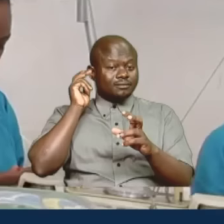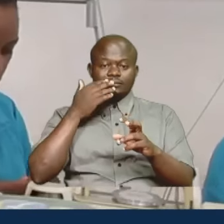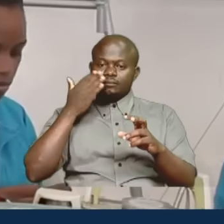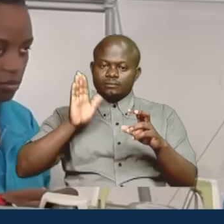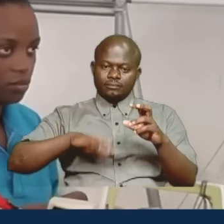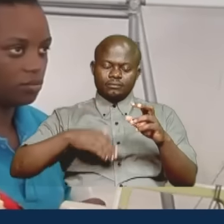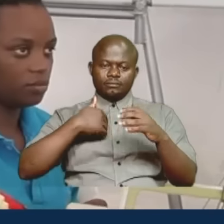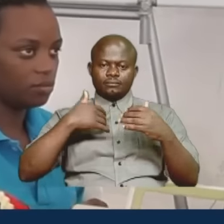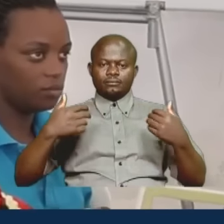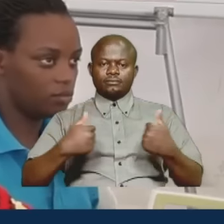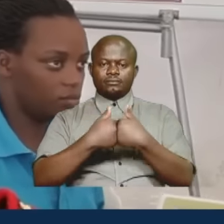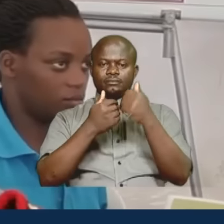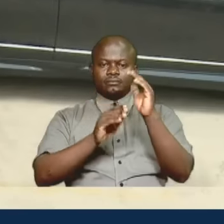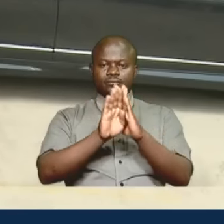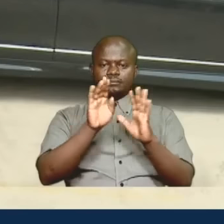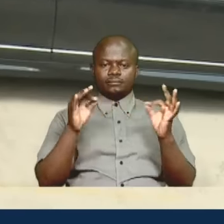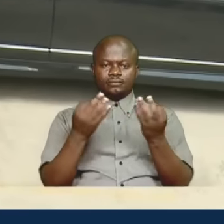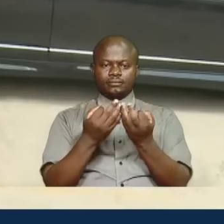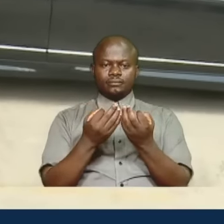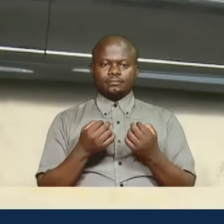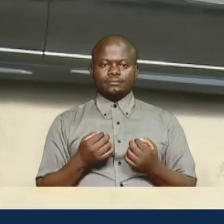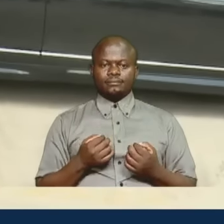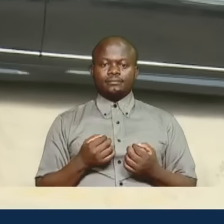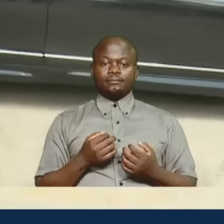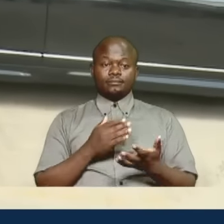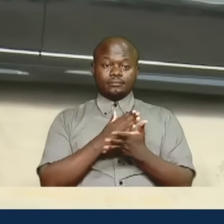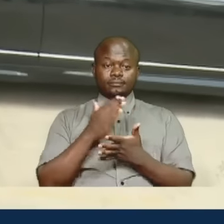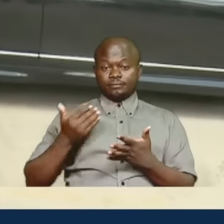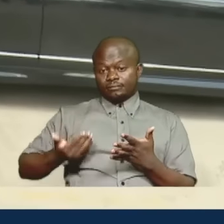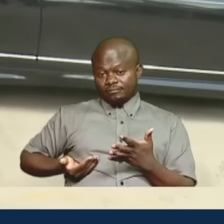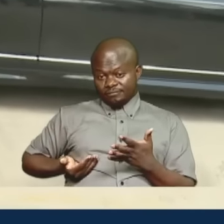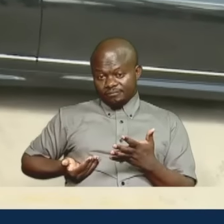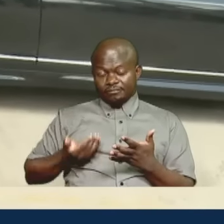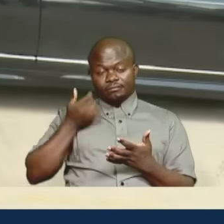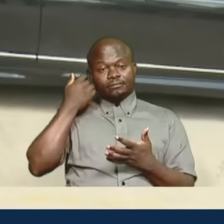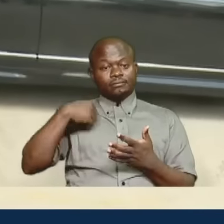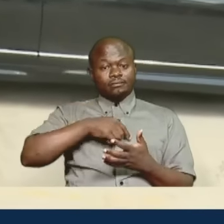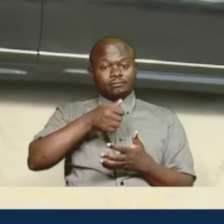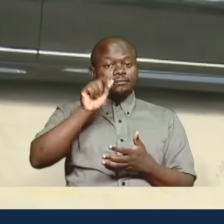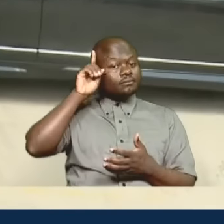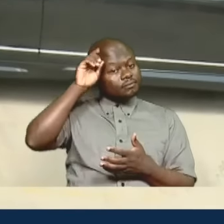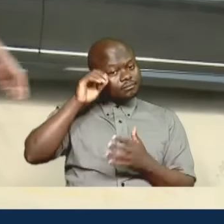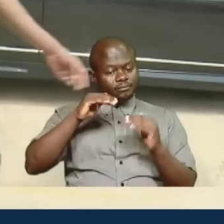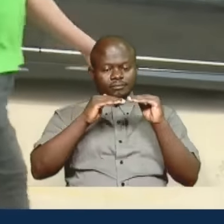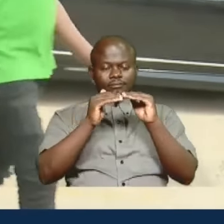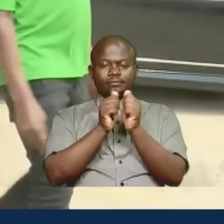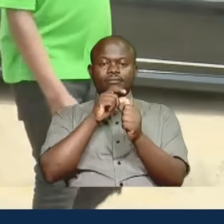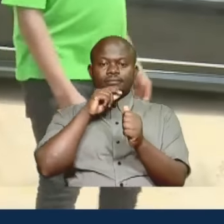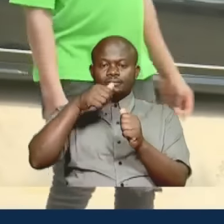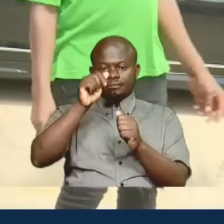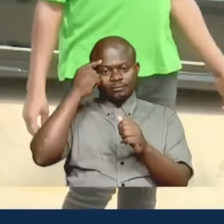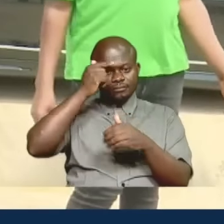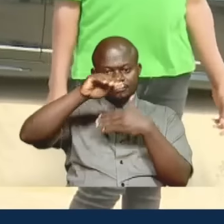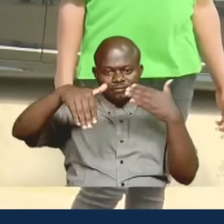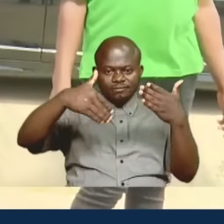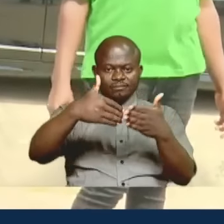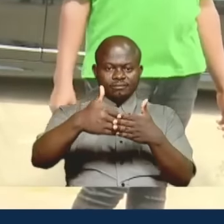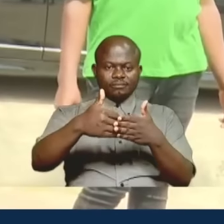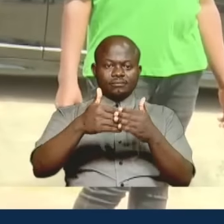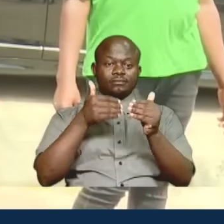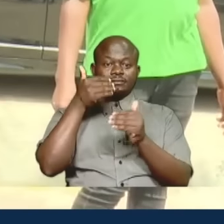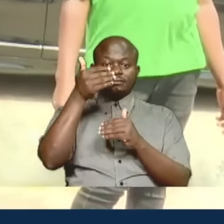bikagira ingaruka ku iterambere ry'umuryango. Ku bagore bumvise ko baringaniye n'abagabo babo kuri buri kimwe,